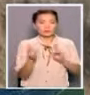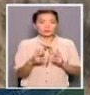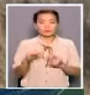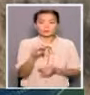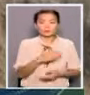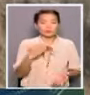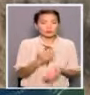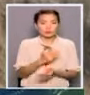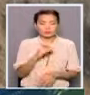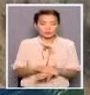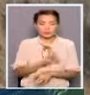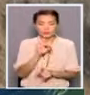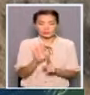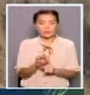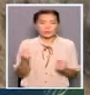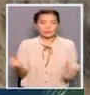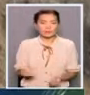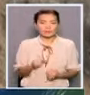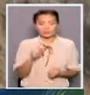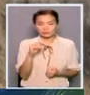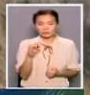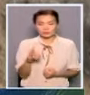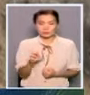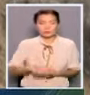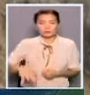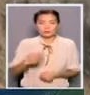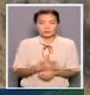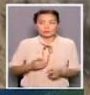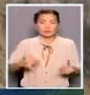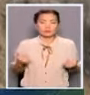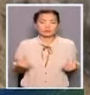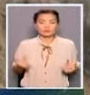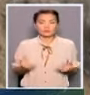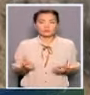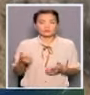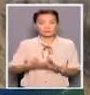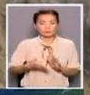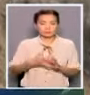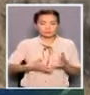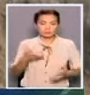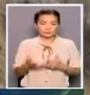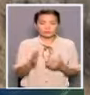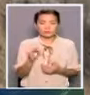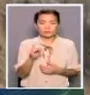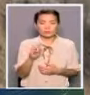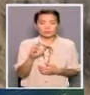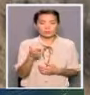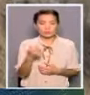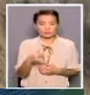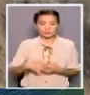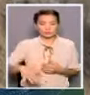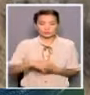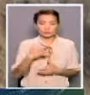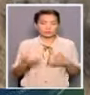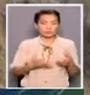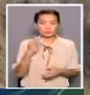нашей истории. С этой целью при поддержке акимата Атырауской области в настоящее время ведутся раскопки курганов Кудайберген. Здесь